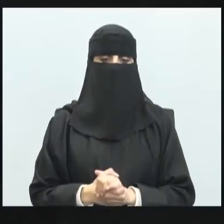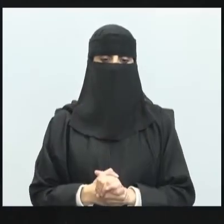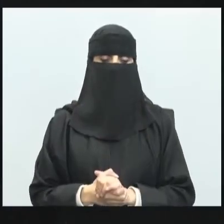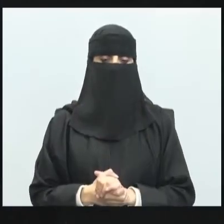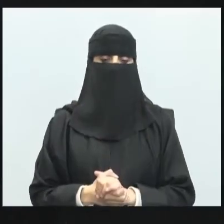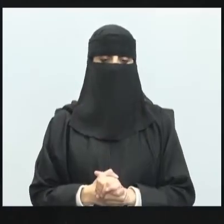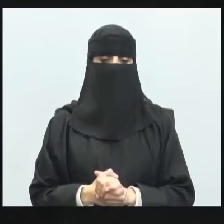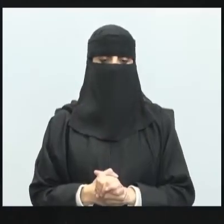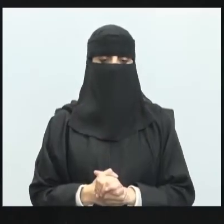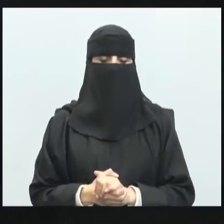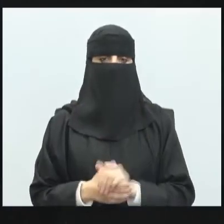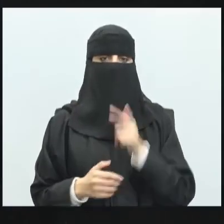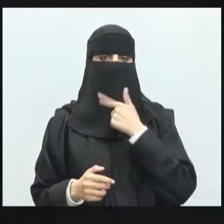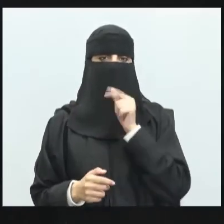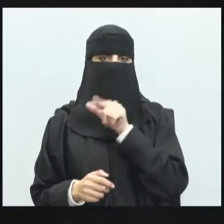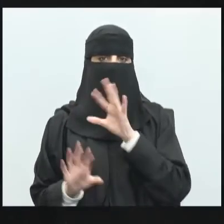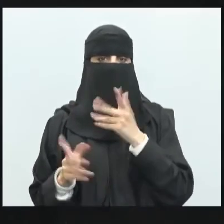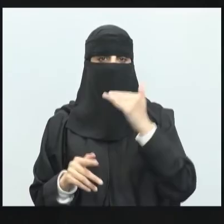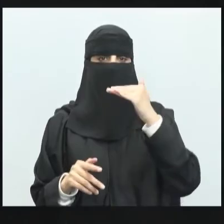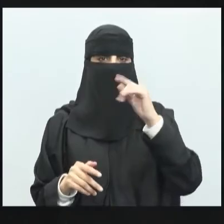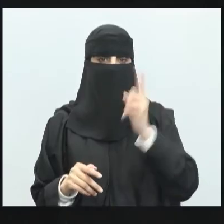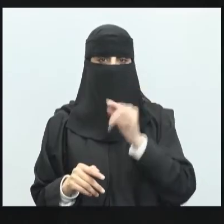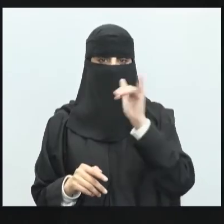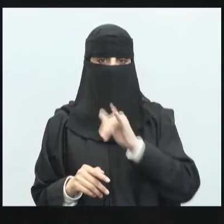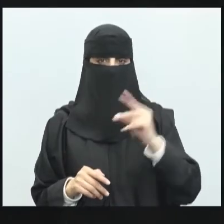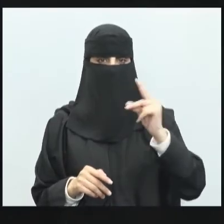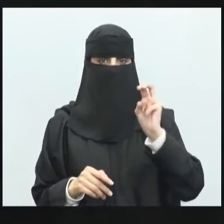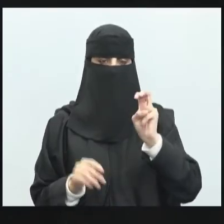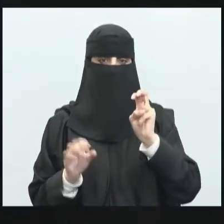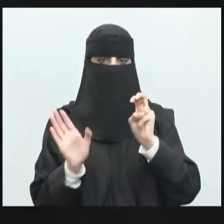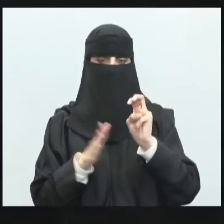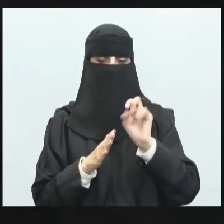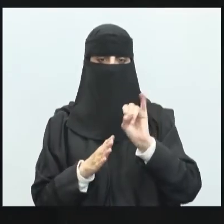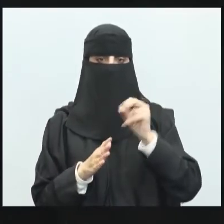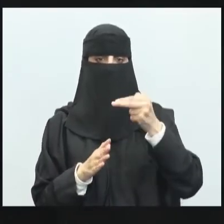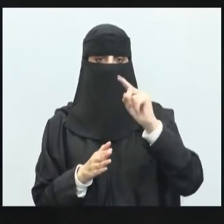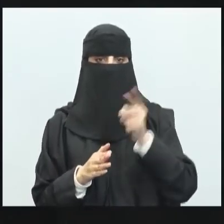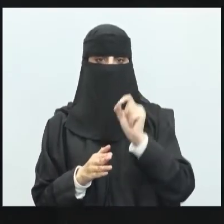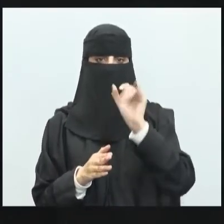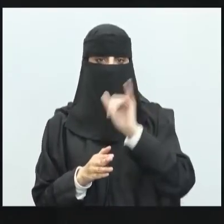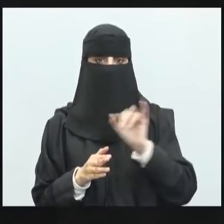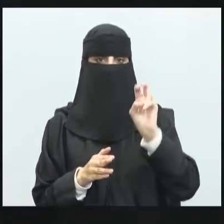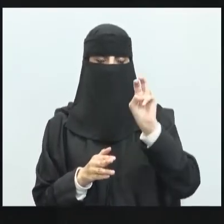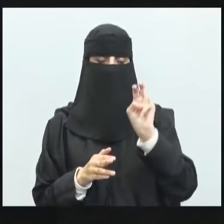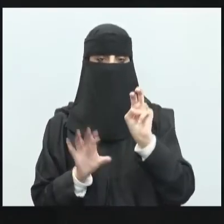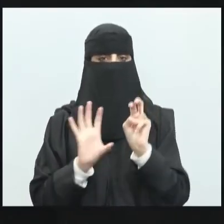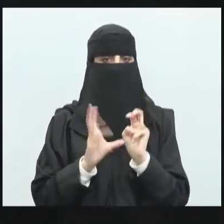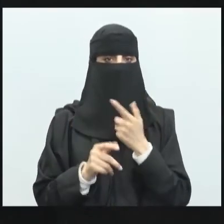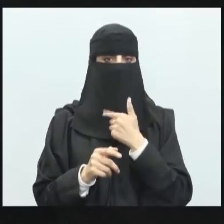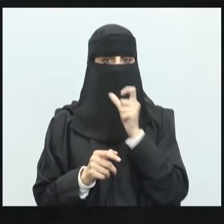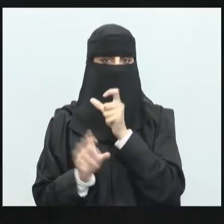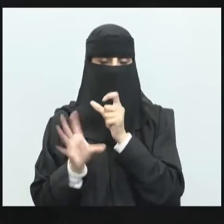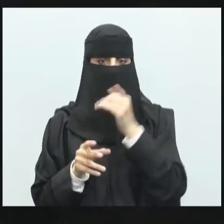باننا نقول خريطه مفاهيم او خريطه معرفيه هذه الخريطه تساعدك في